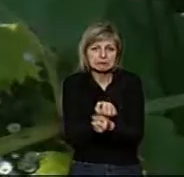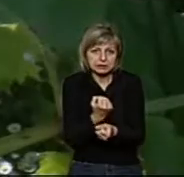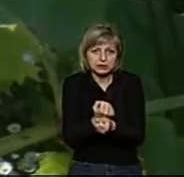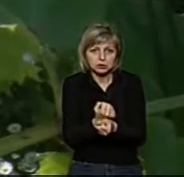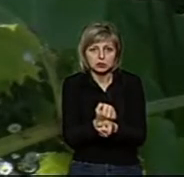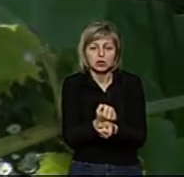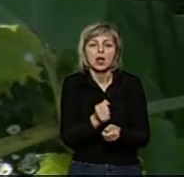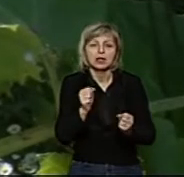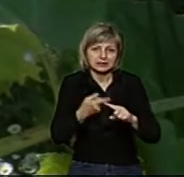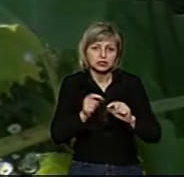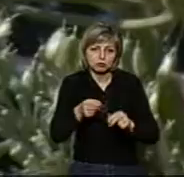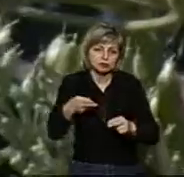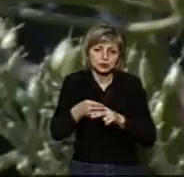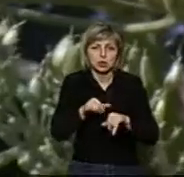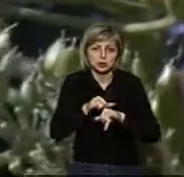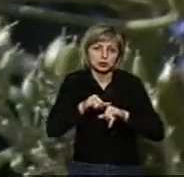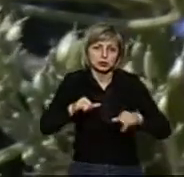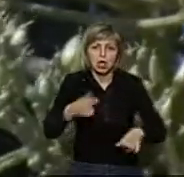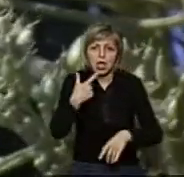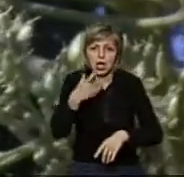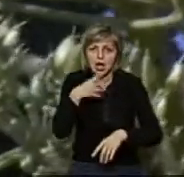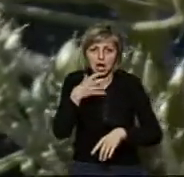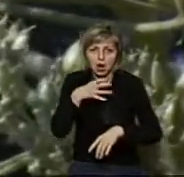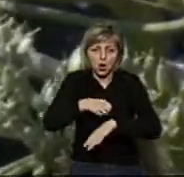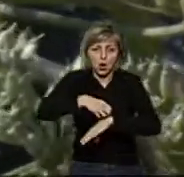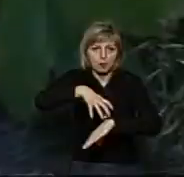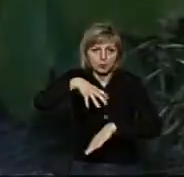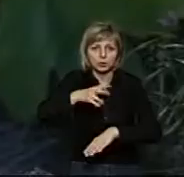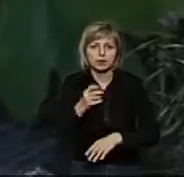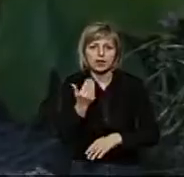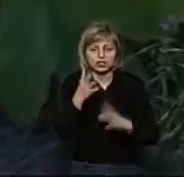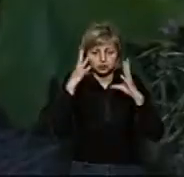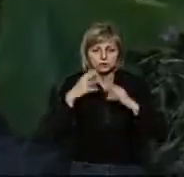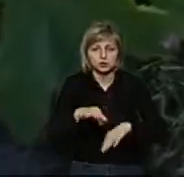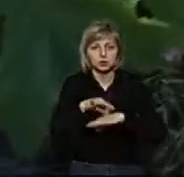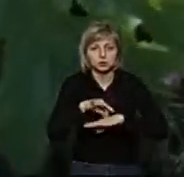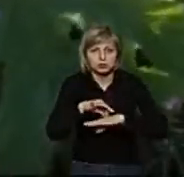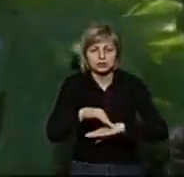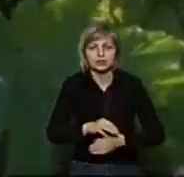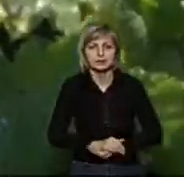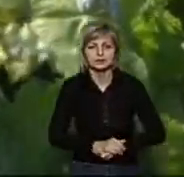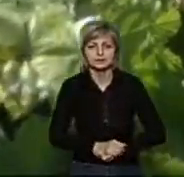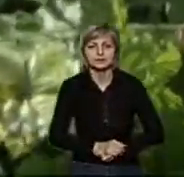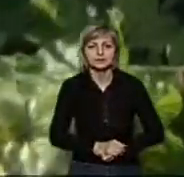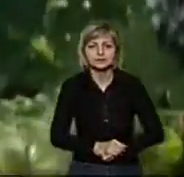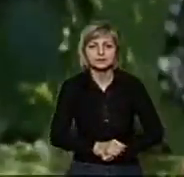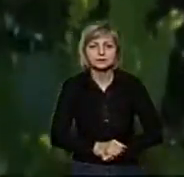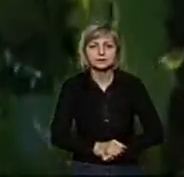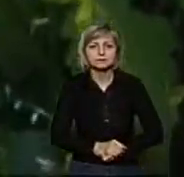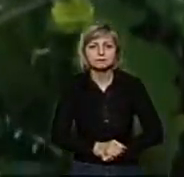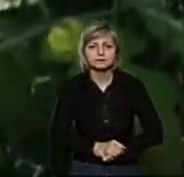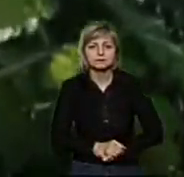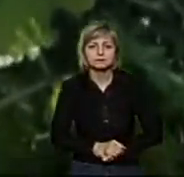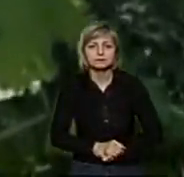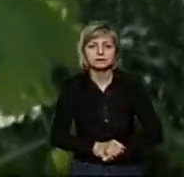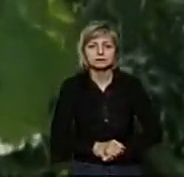вона запобігти поширенню опікового очага на вашому тілі. Олена Собець, Петро Подієвський.